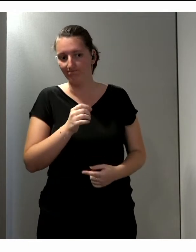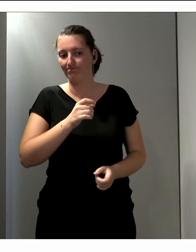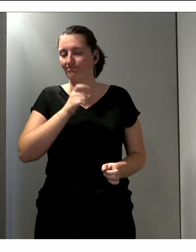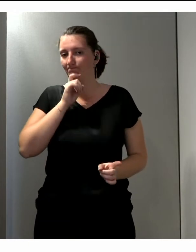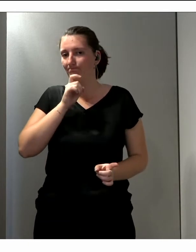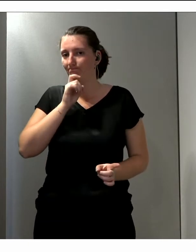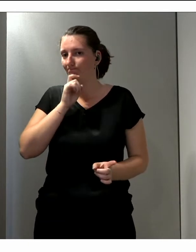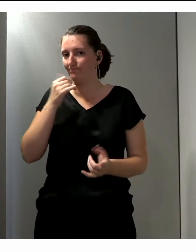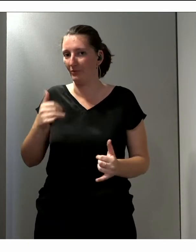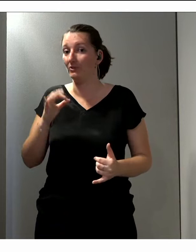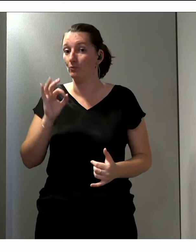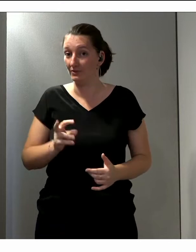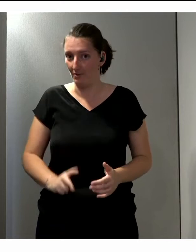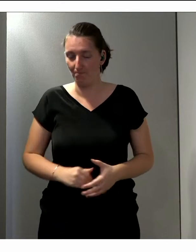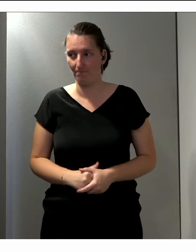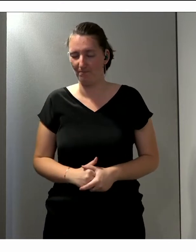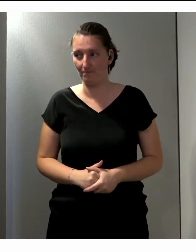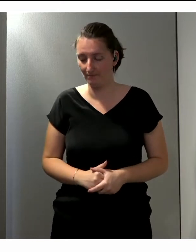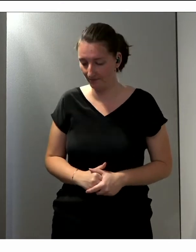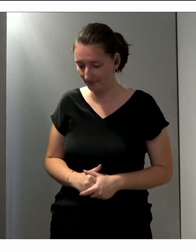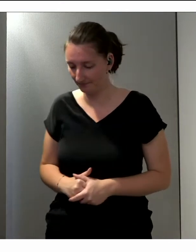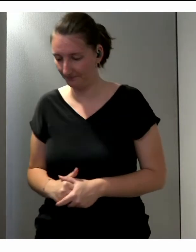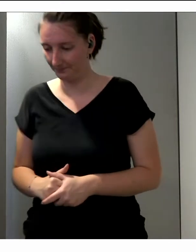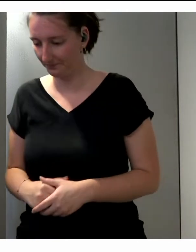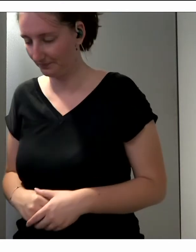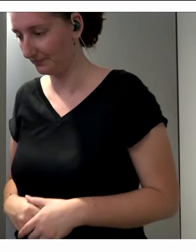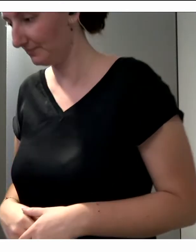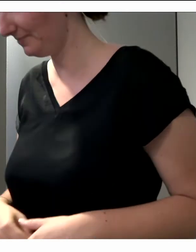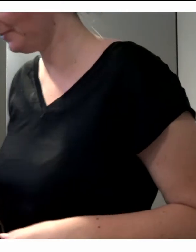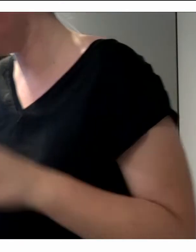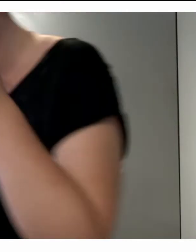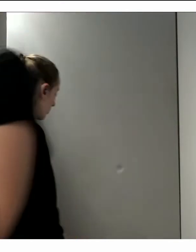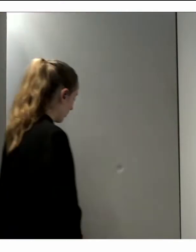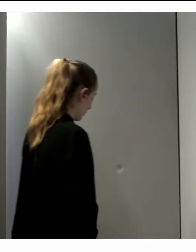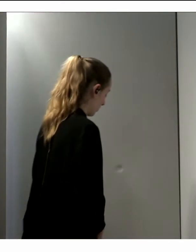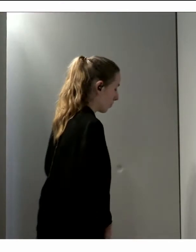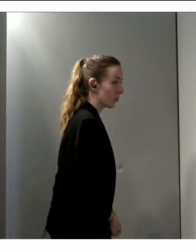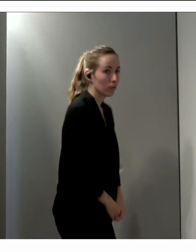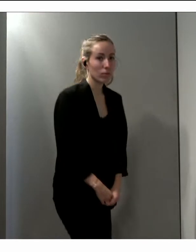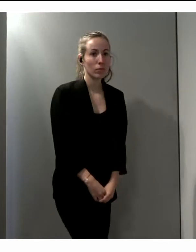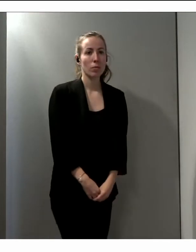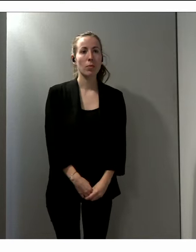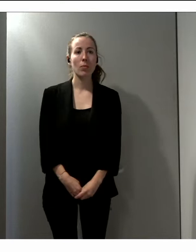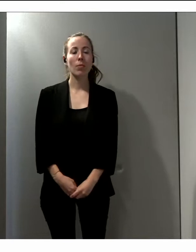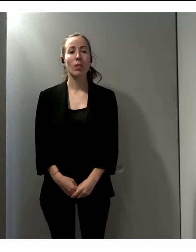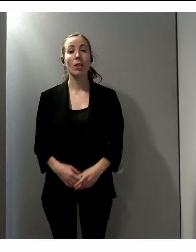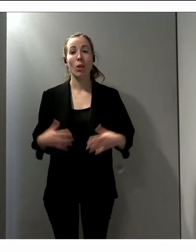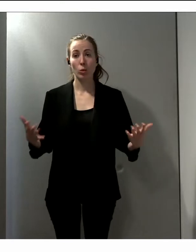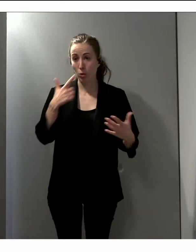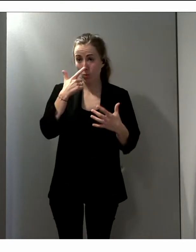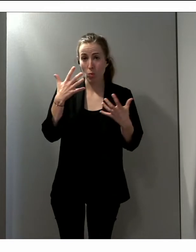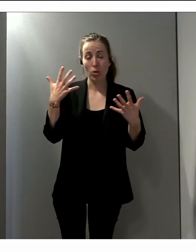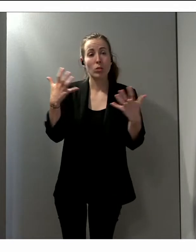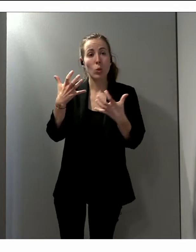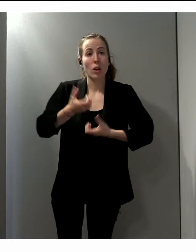pas à la hauteur des attendus. Alors après, voilà, moi je souhaiterais quand même développer trois grands points en ayant bien à